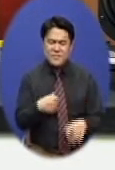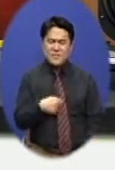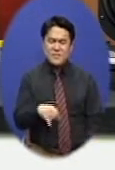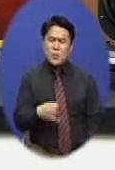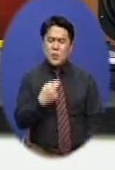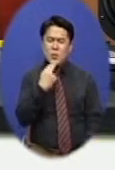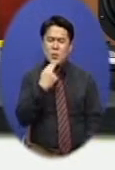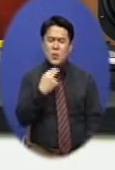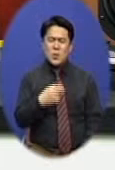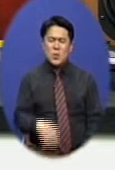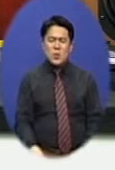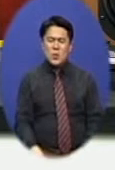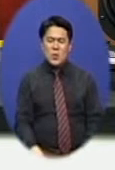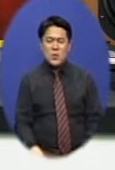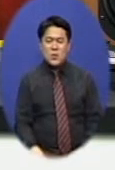야,